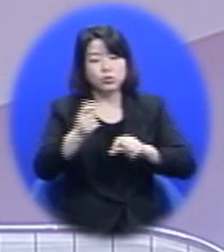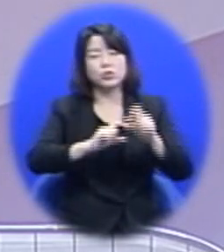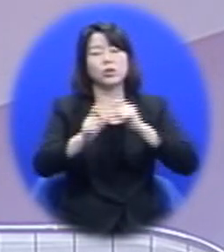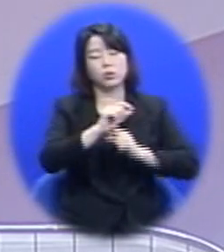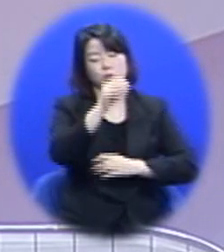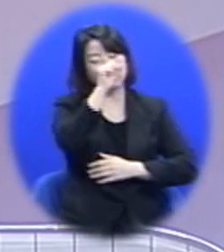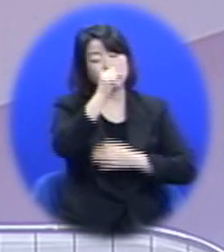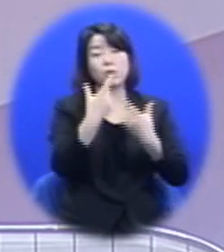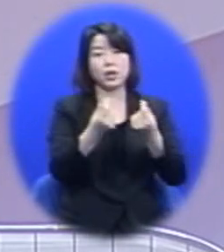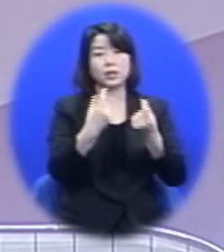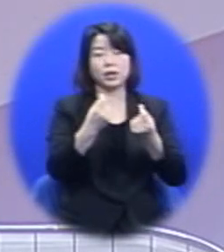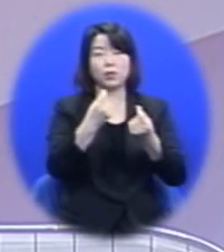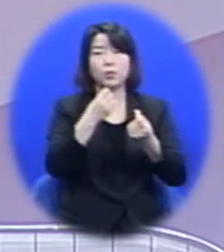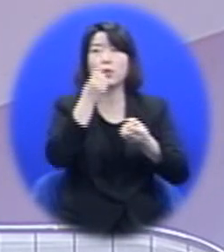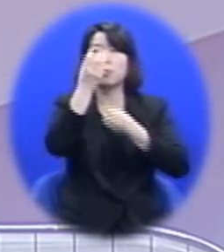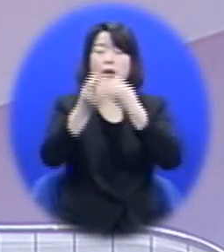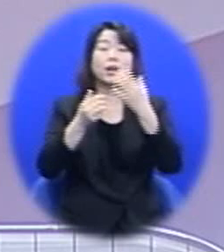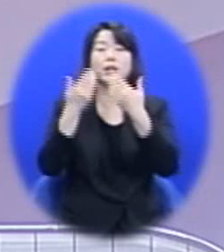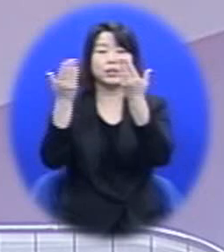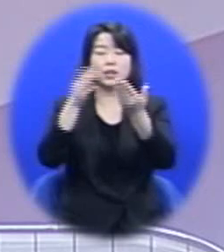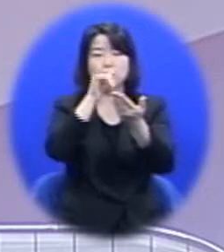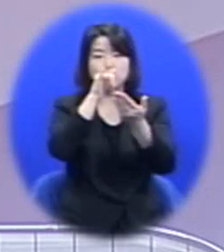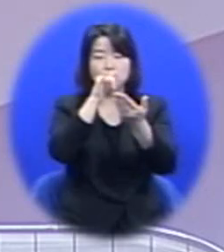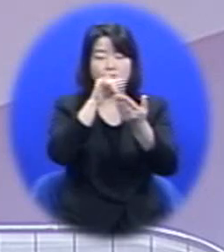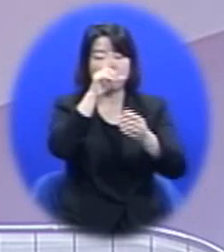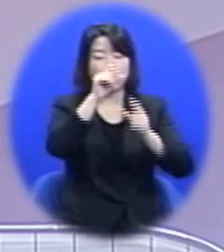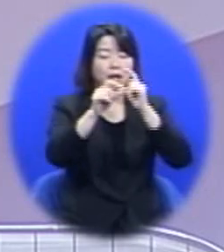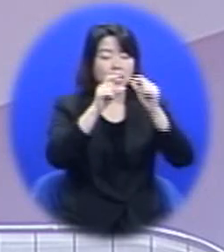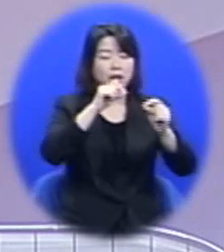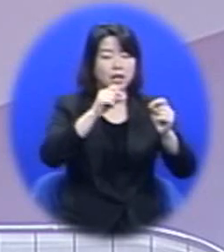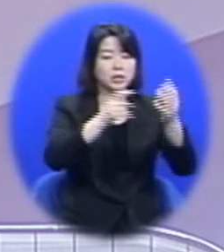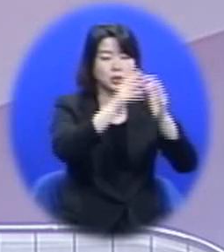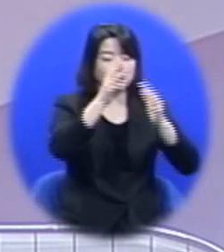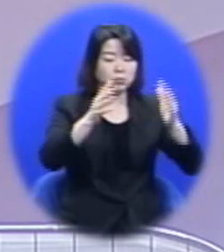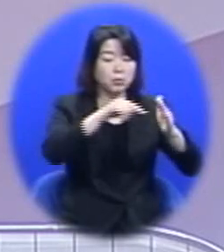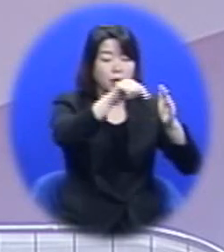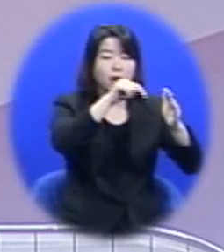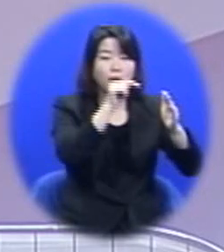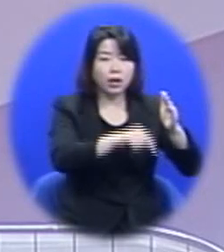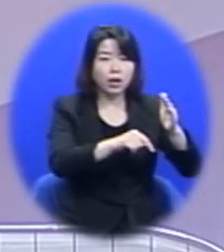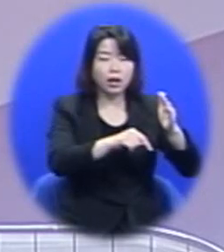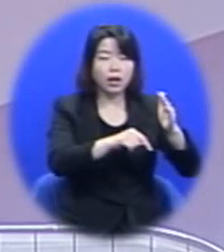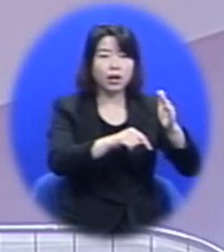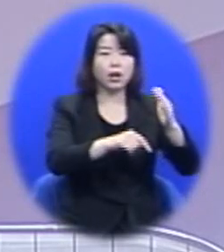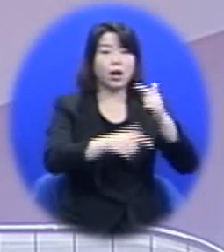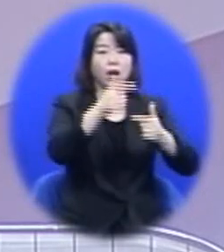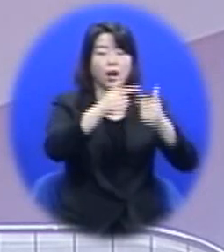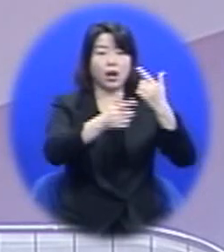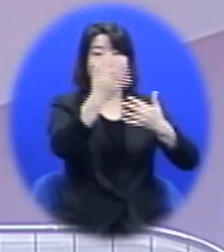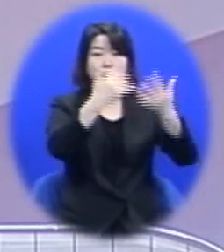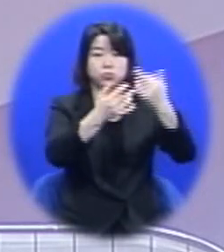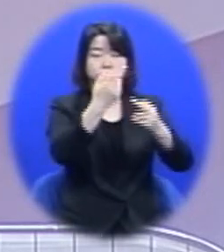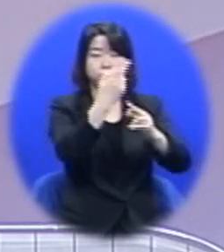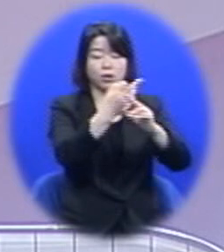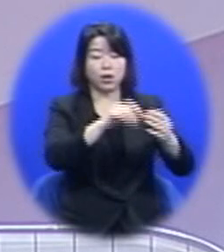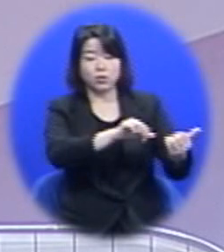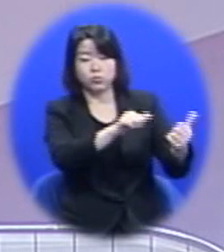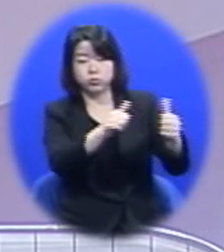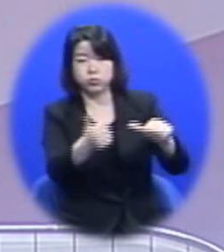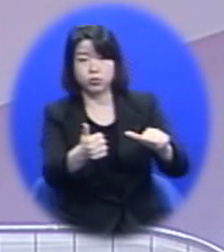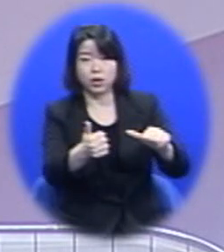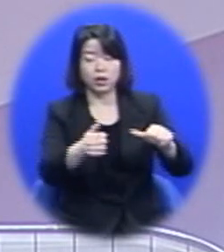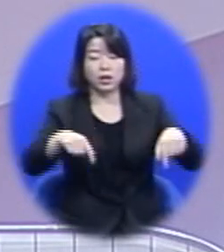낫다고 가시덤불 밑에 들어가서 거기서 로뎀나무 밑에서 죽겠다고 쓰러져 있는